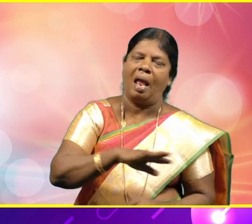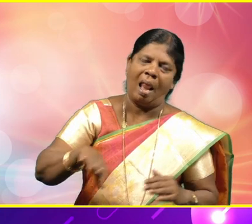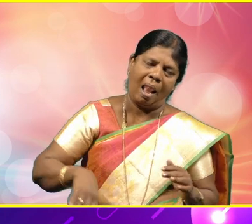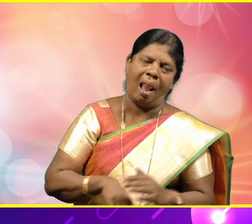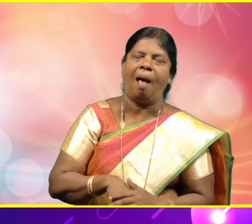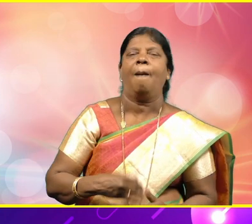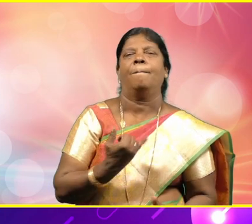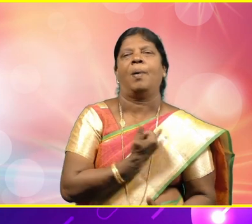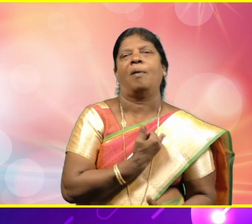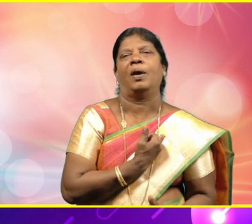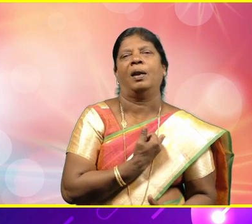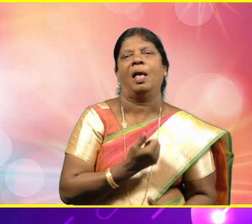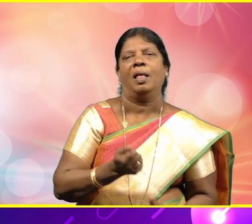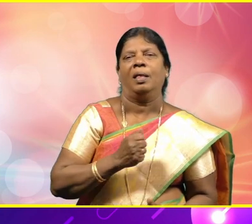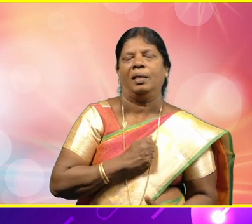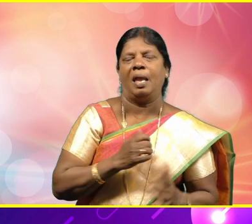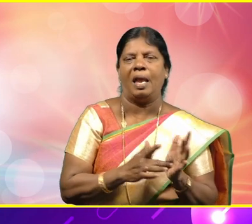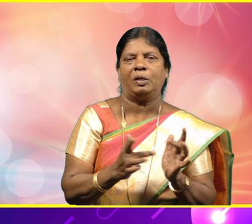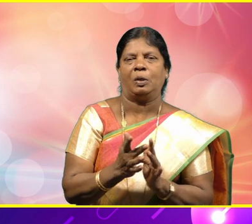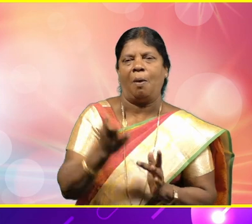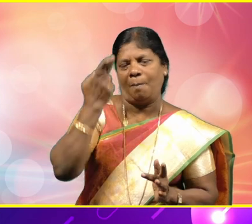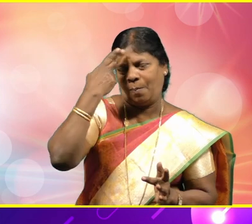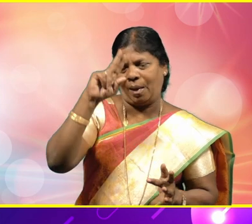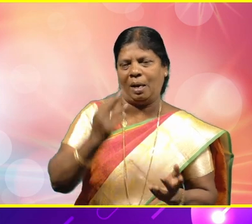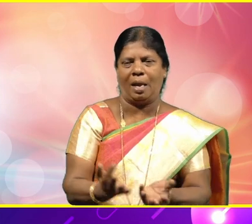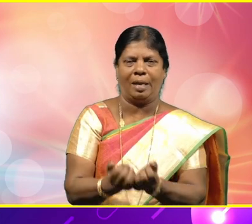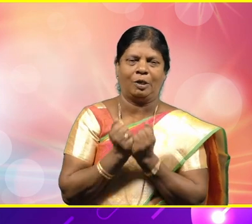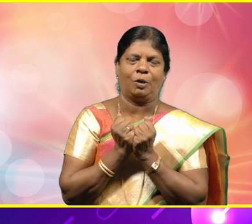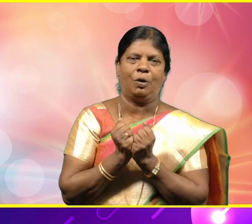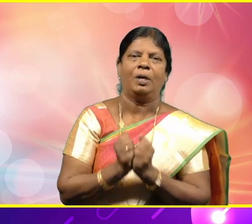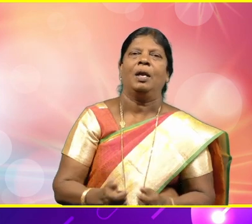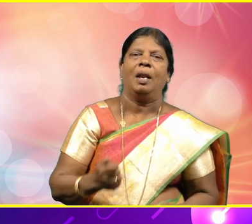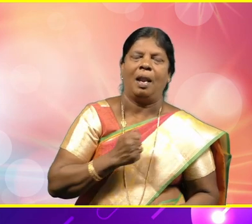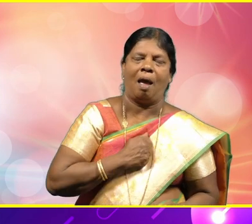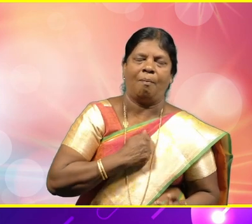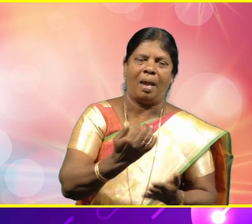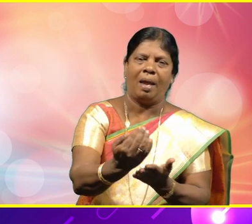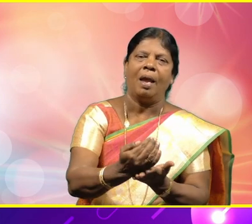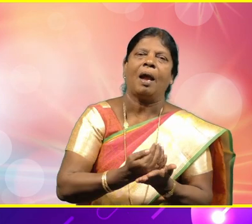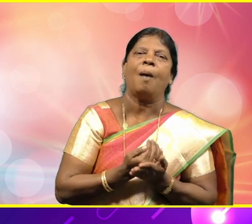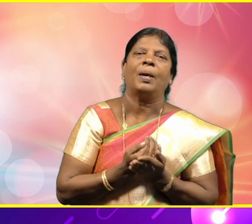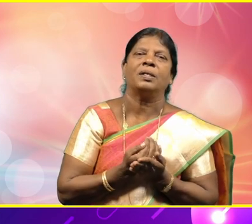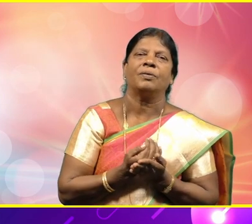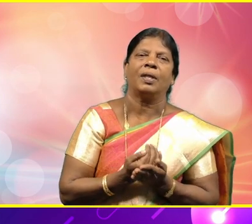எல்லாருடைய எல்லா பாவங்களையும் தன் பேரில் ஏற்றுக்கொண்டு